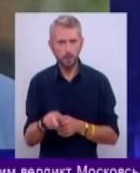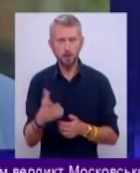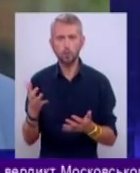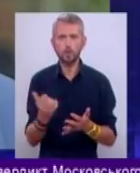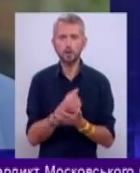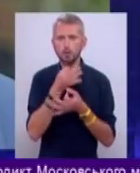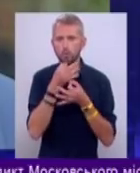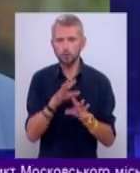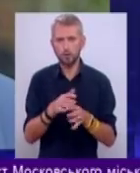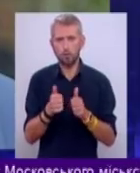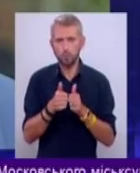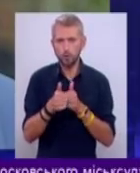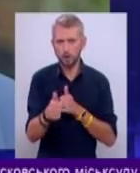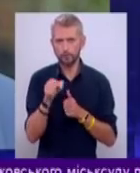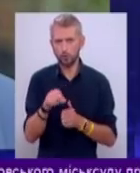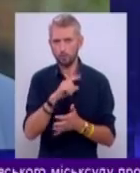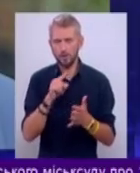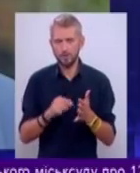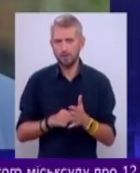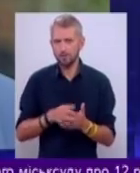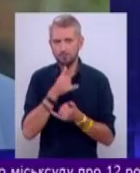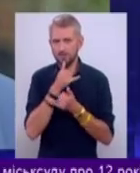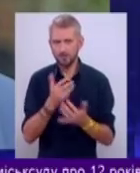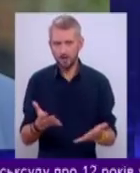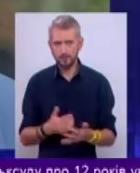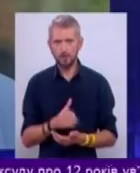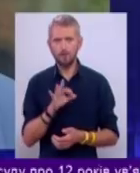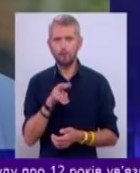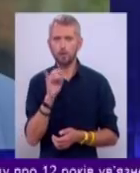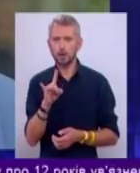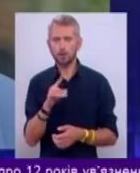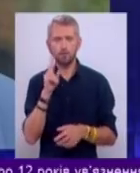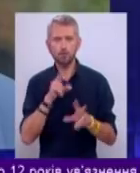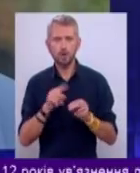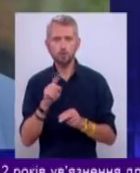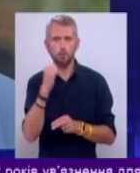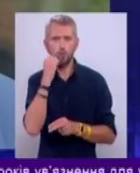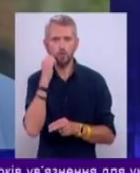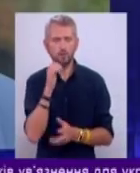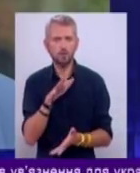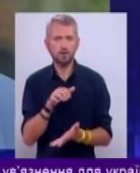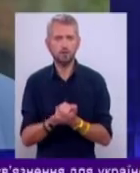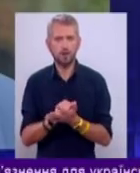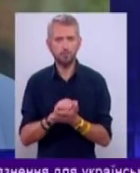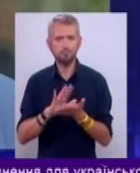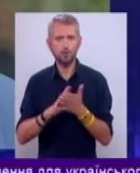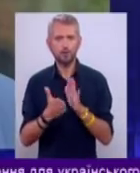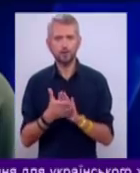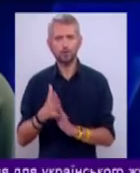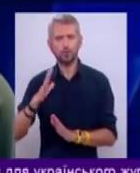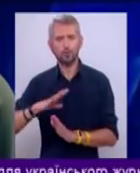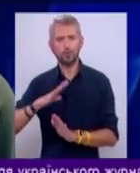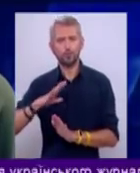дипломата, досягти будь-якого прогресу у цьому питанні не вдасться. Волкер вважає, що Москва зайняла вичікувальну